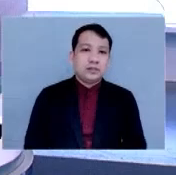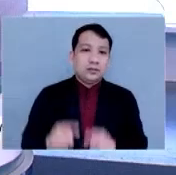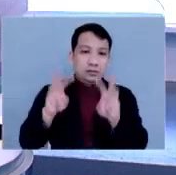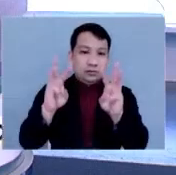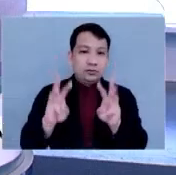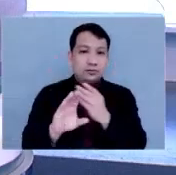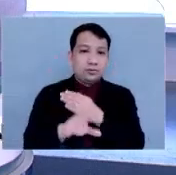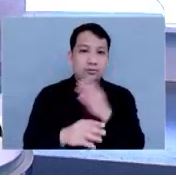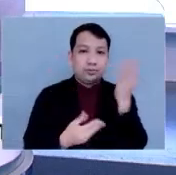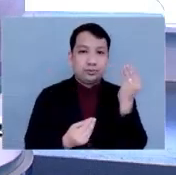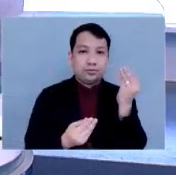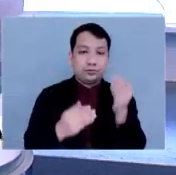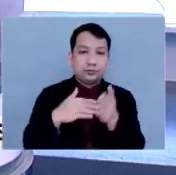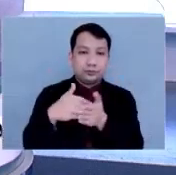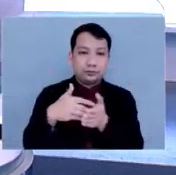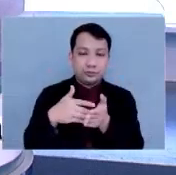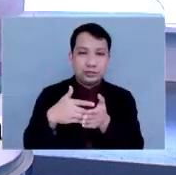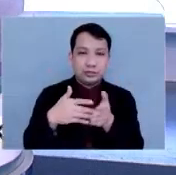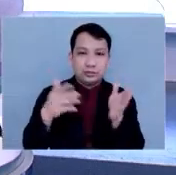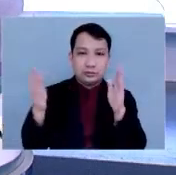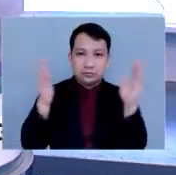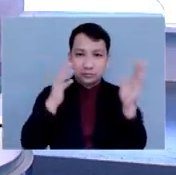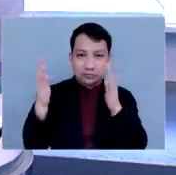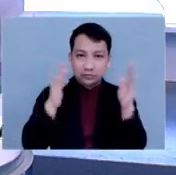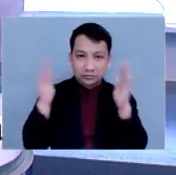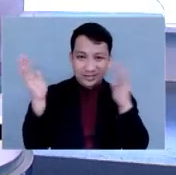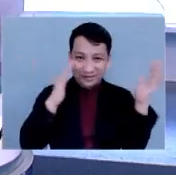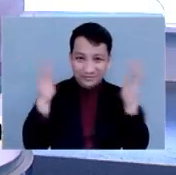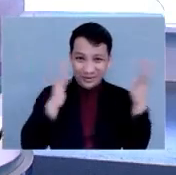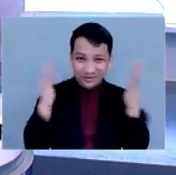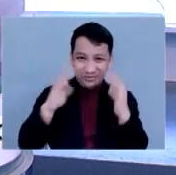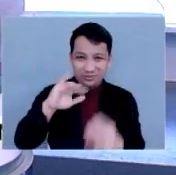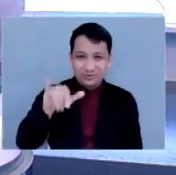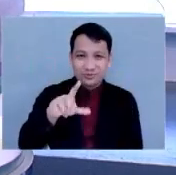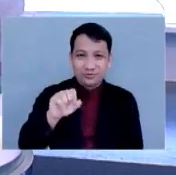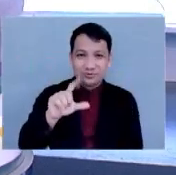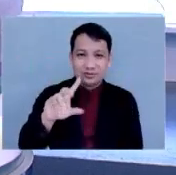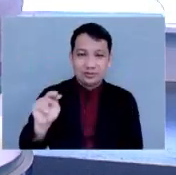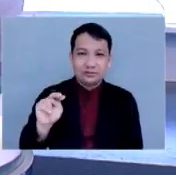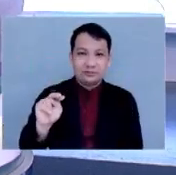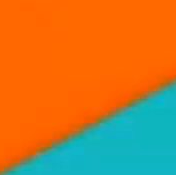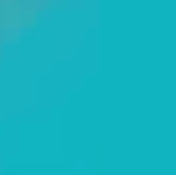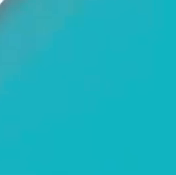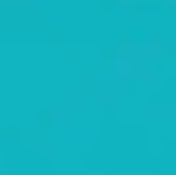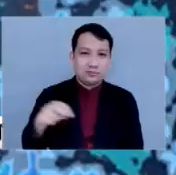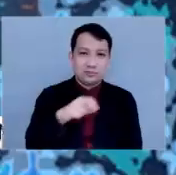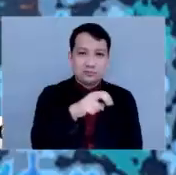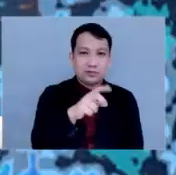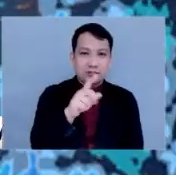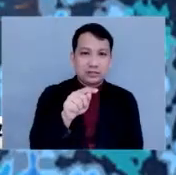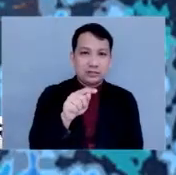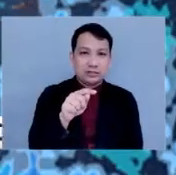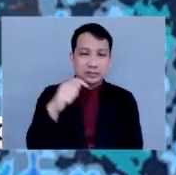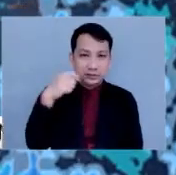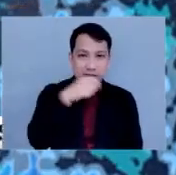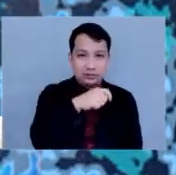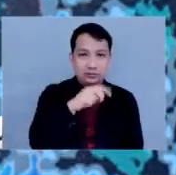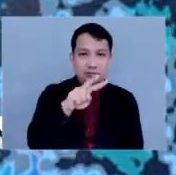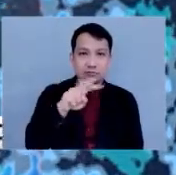lalo pang humina ang Bagyong Julian habang kumikilos pahilagang silangan papuntang Taiwan. Huling namataan ang bagyo,